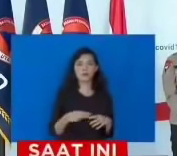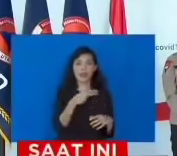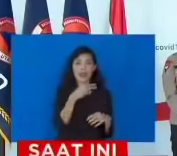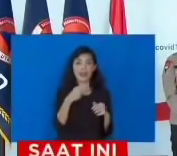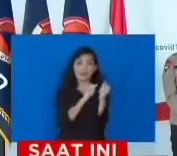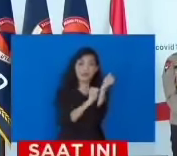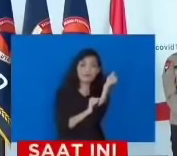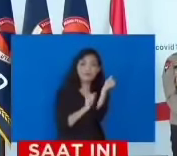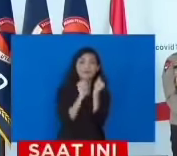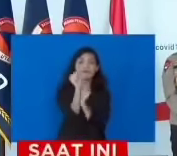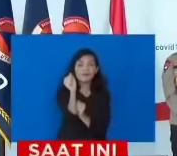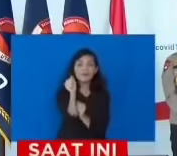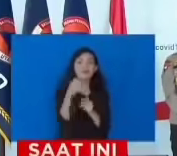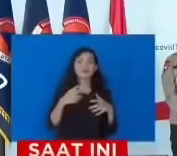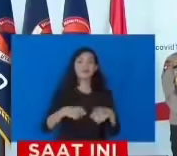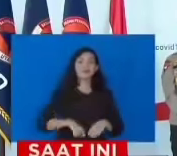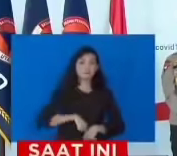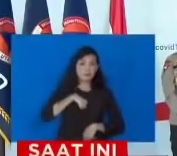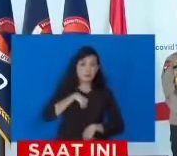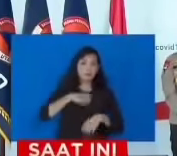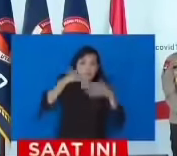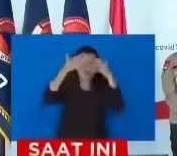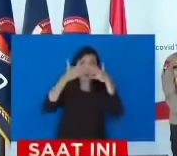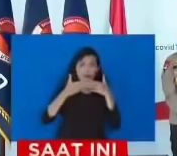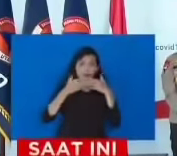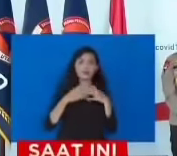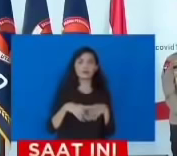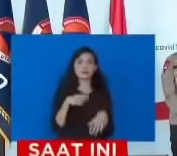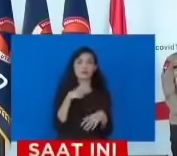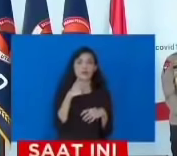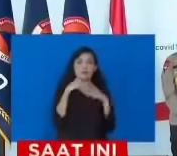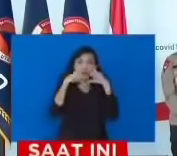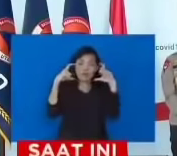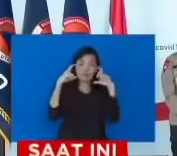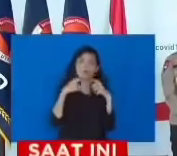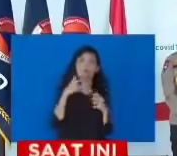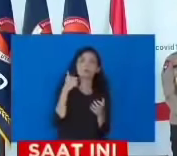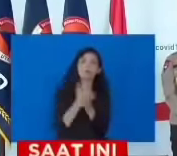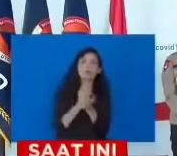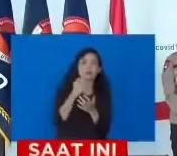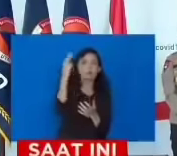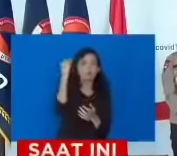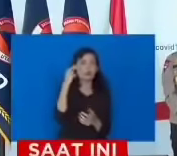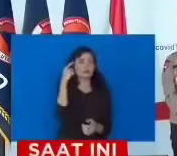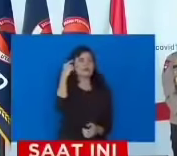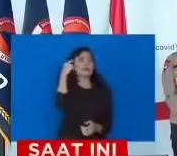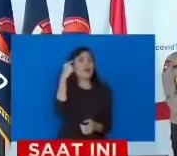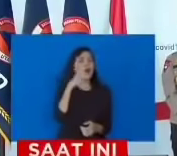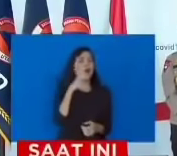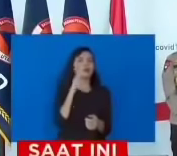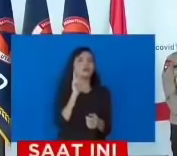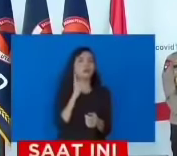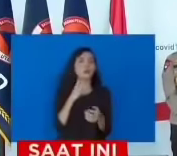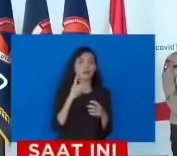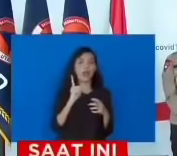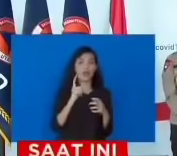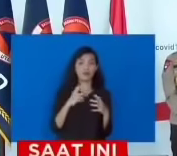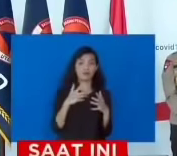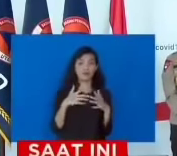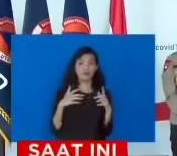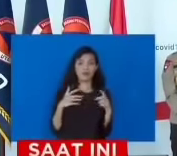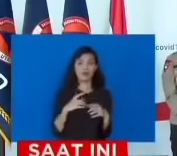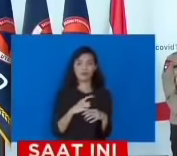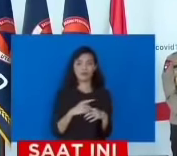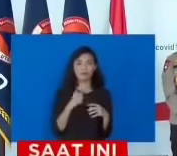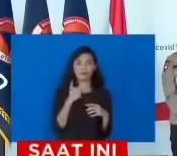APD menjadi sesuatu yang sangat penting bagi pemerintah, karena inilah upaya kita untuk bisa memberikan layanan terbaik